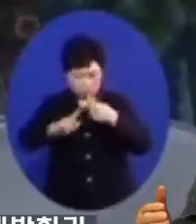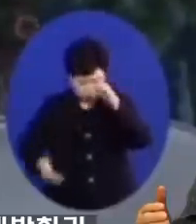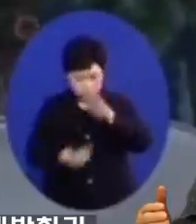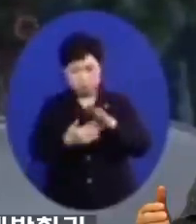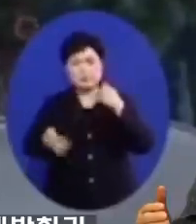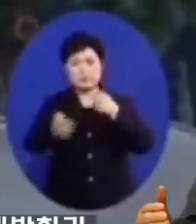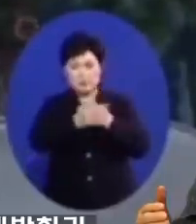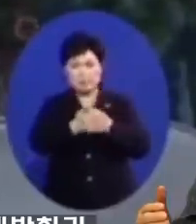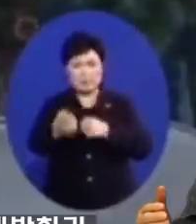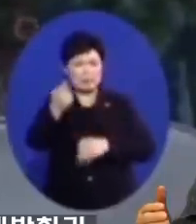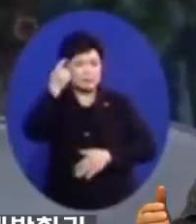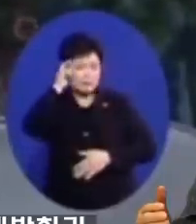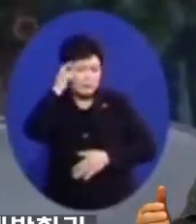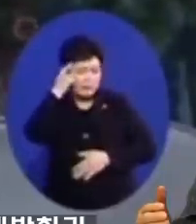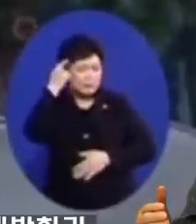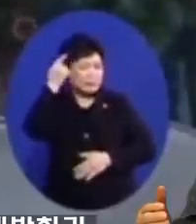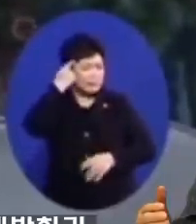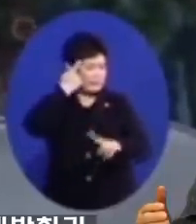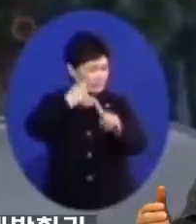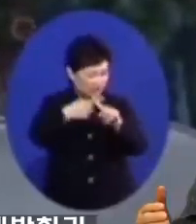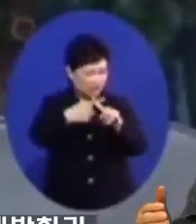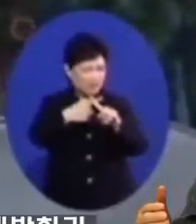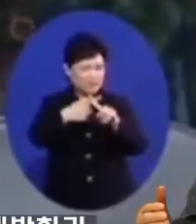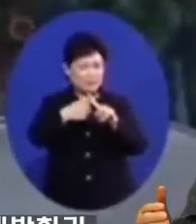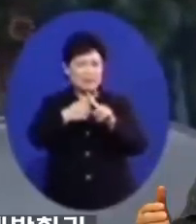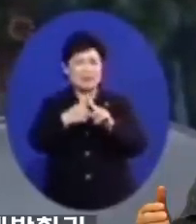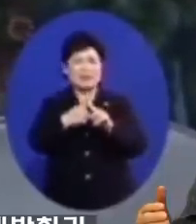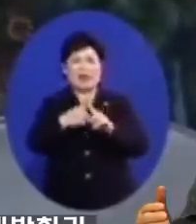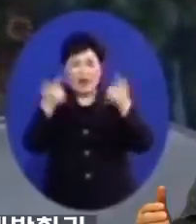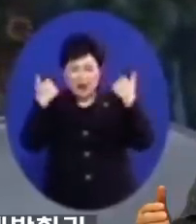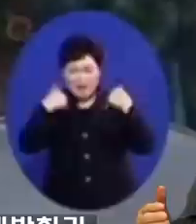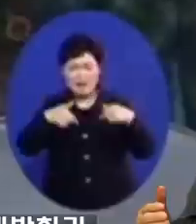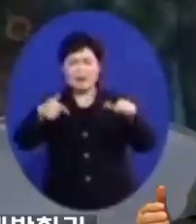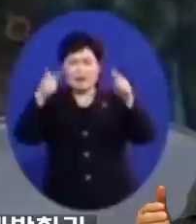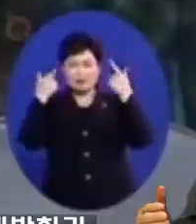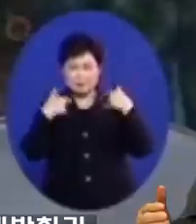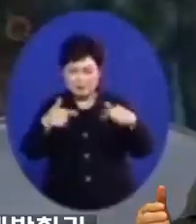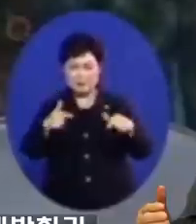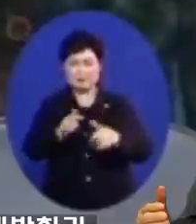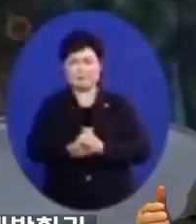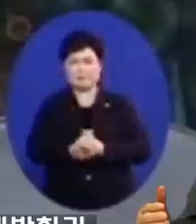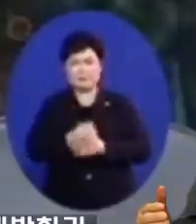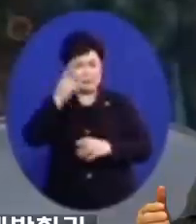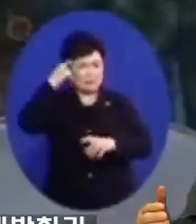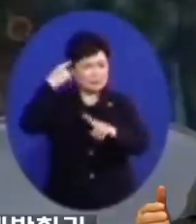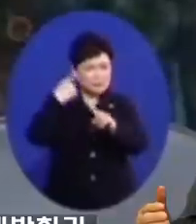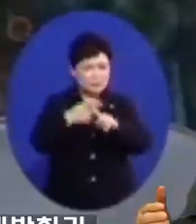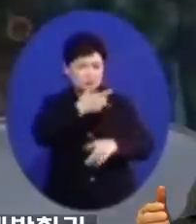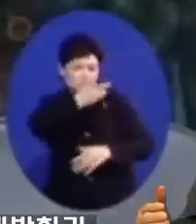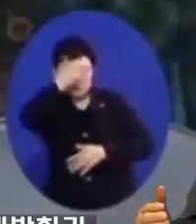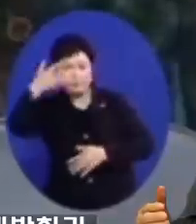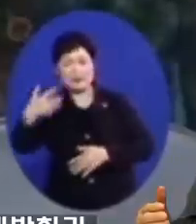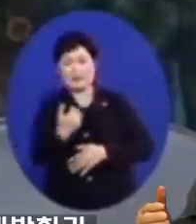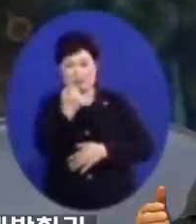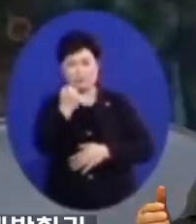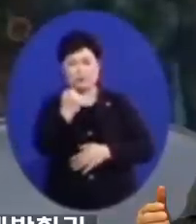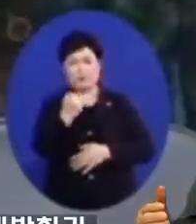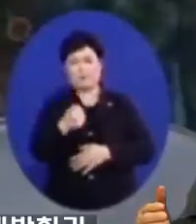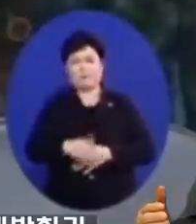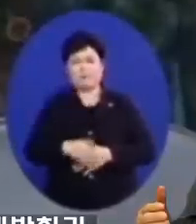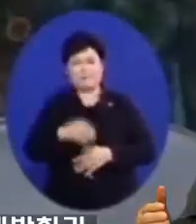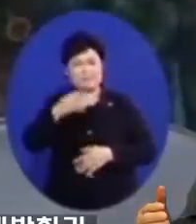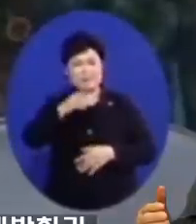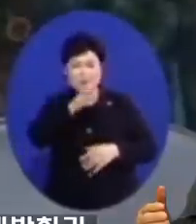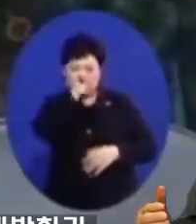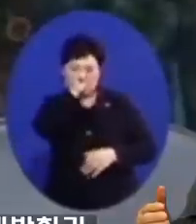그러므로 생각을 긍정적으로 하고 항상 긍정적인 꿈을 꾸고